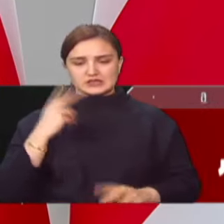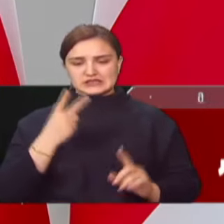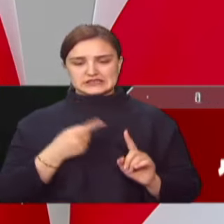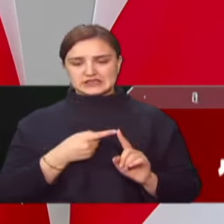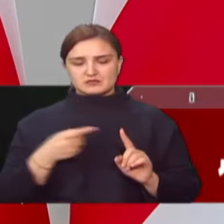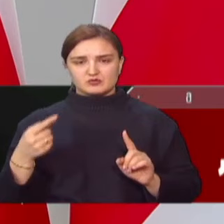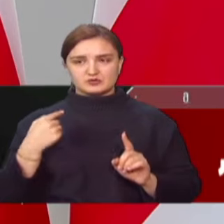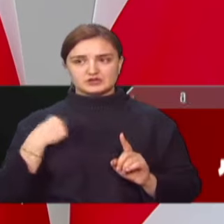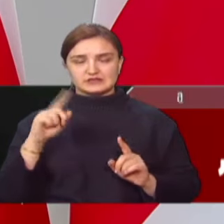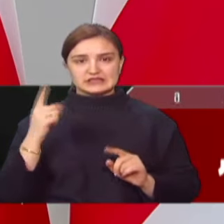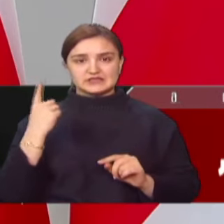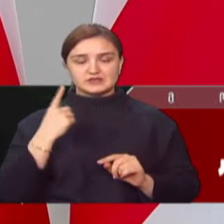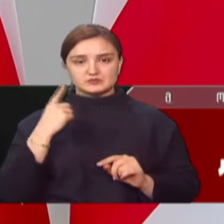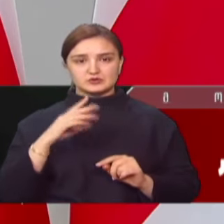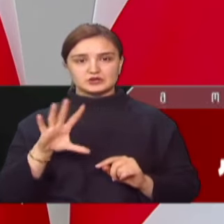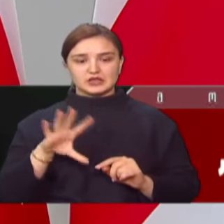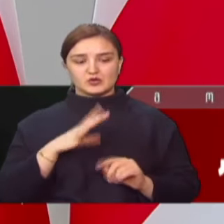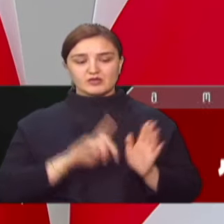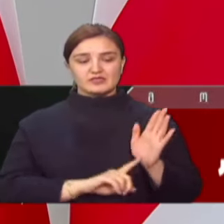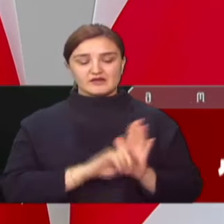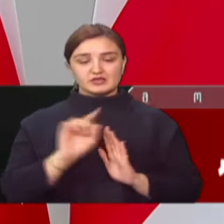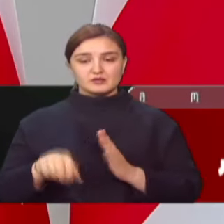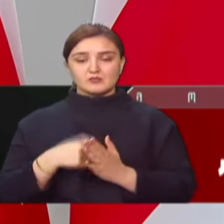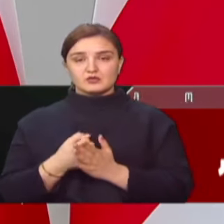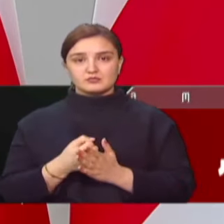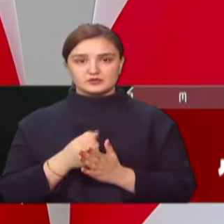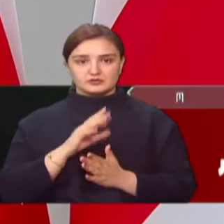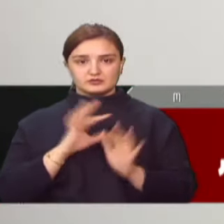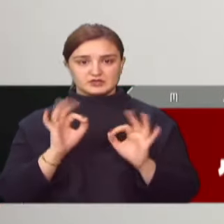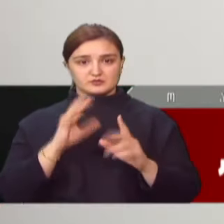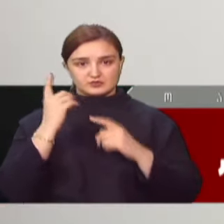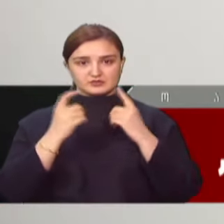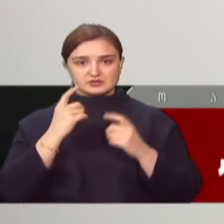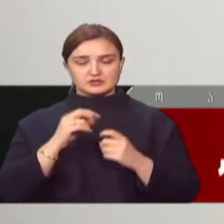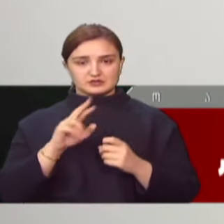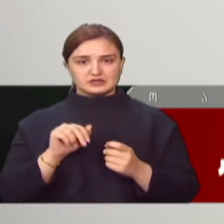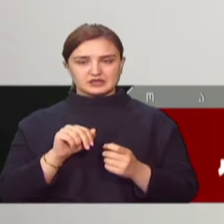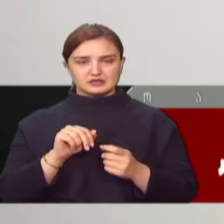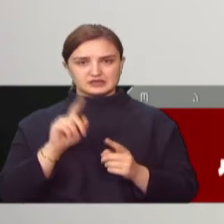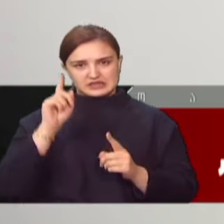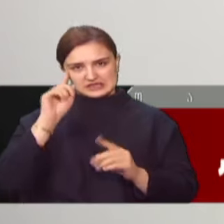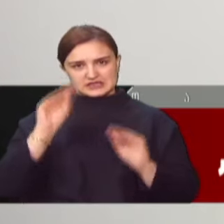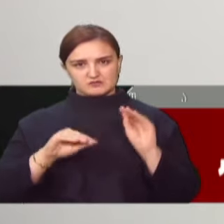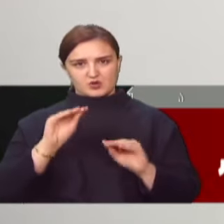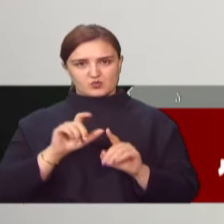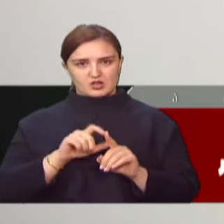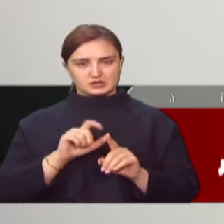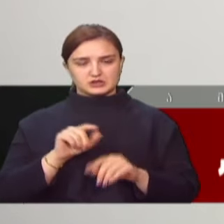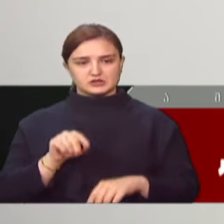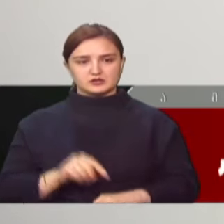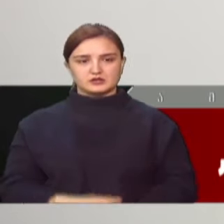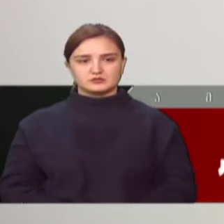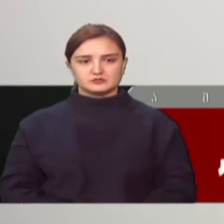განმავლობაში გვესმოდა, იყო თავიდან ბოლომდე დეზინფორმაცია და სპეკულაცია. ადამიანებს